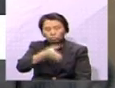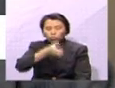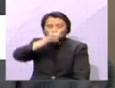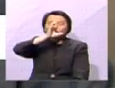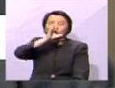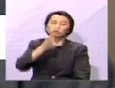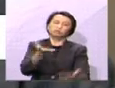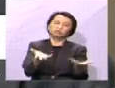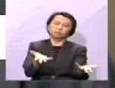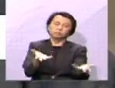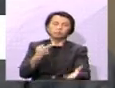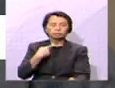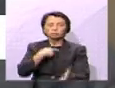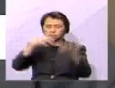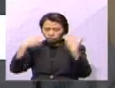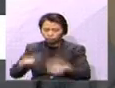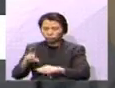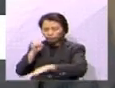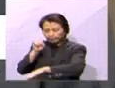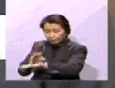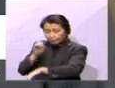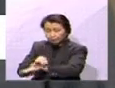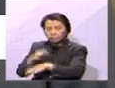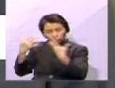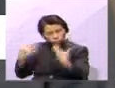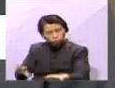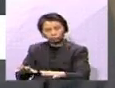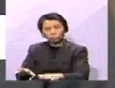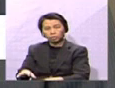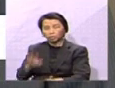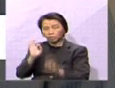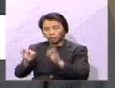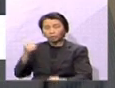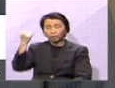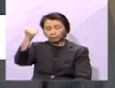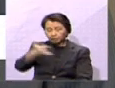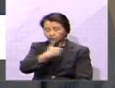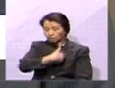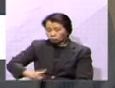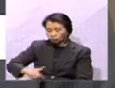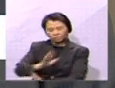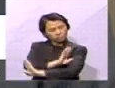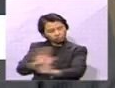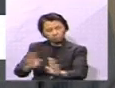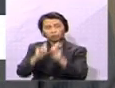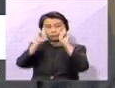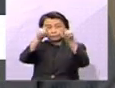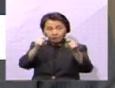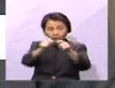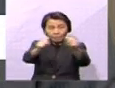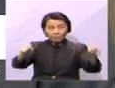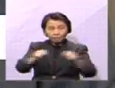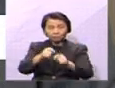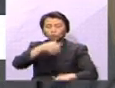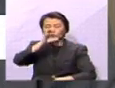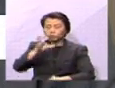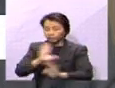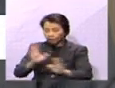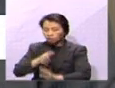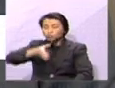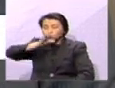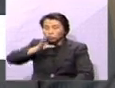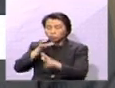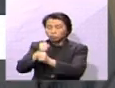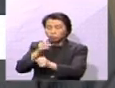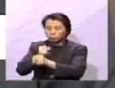nasihat kepada semua orang yang pergi ke umrah Kalau boleh Jangan Pergi ke ladang unta dan jangan minum susu